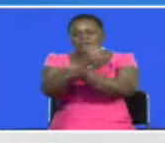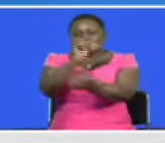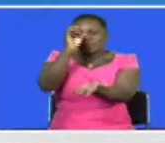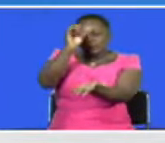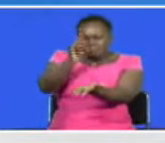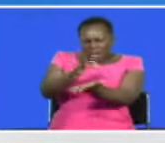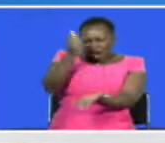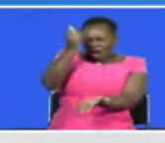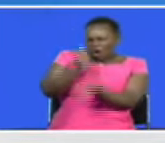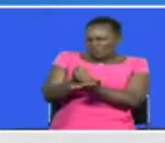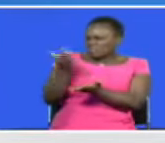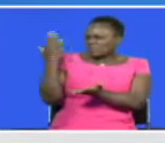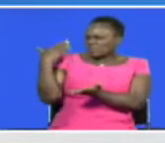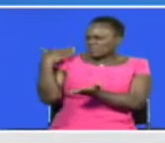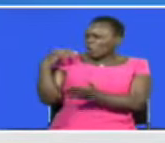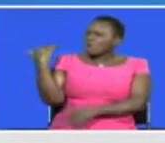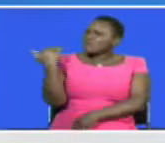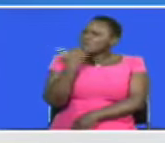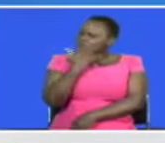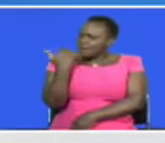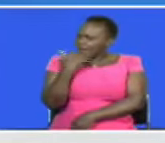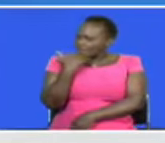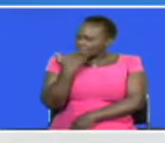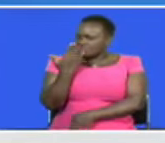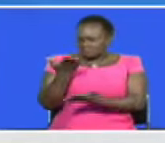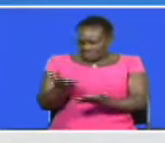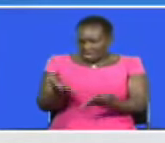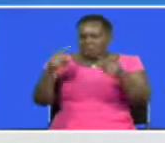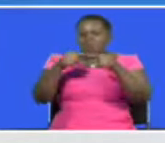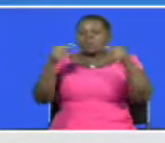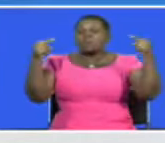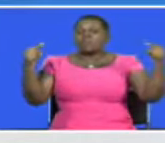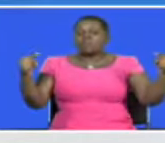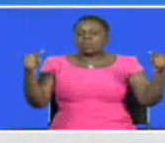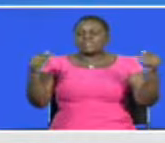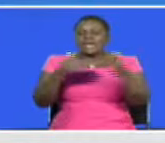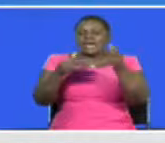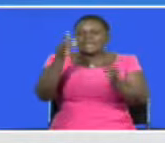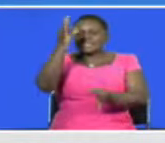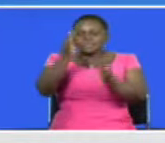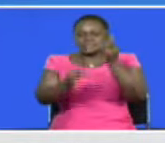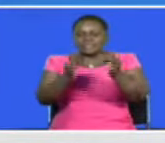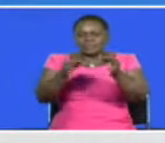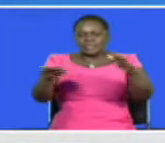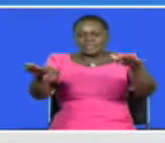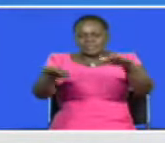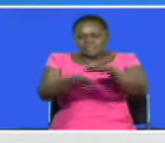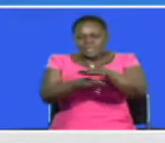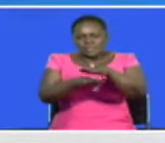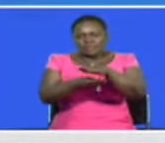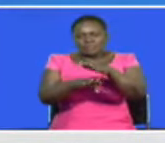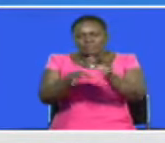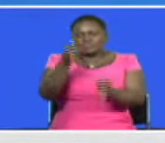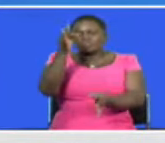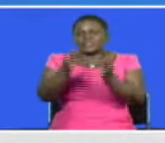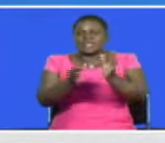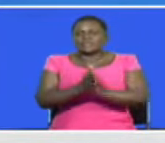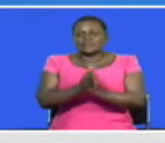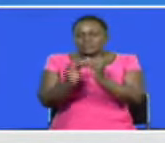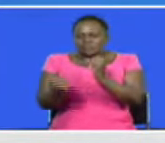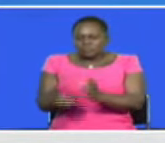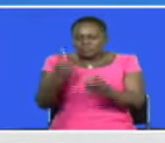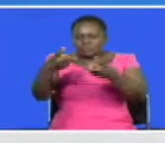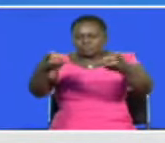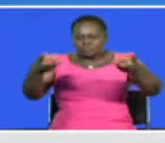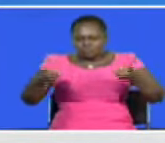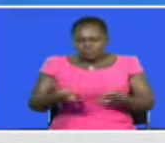aliyebanduliwa afisini rigadhi gashagwa amekata rufaa dhidi ya uamuzi Wa Naibu jaji mkuu filomena mwilu kubuni